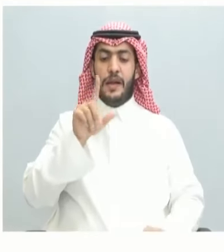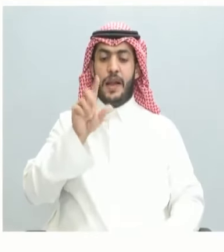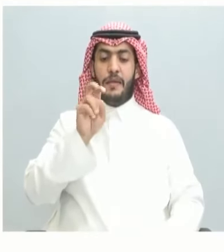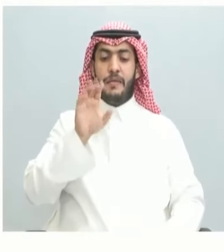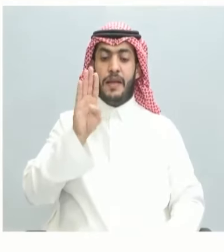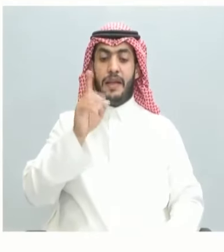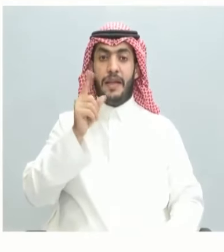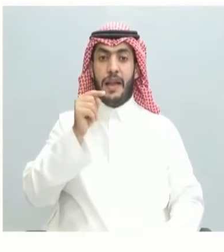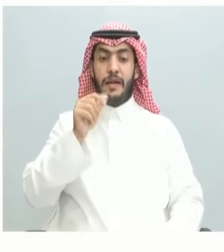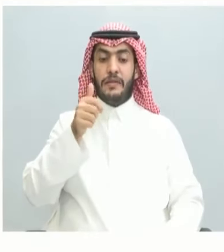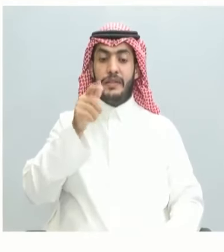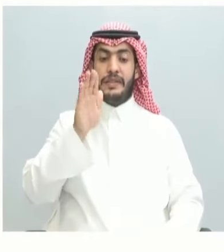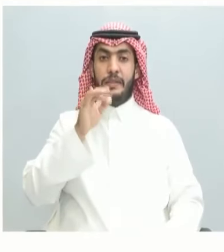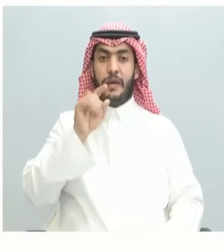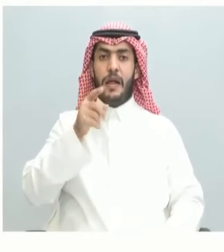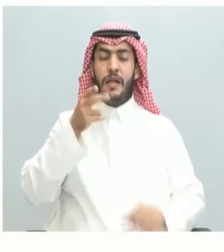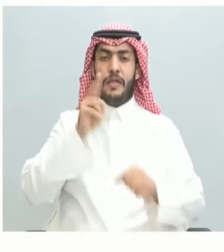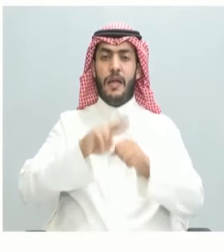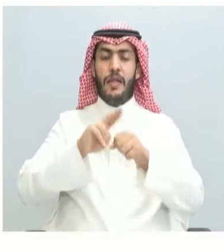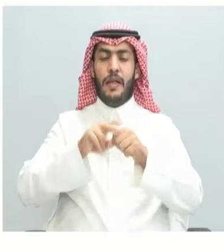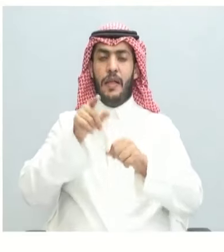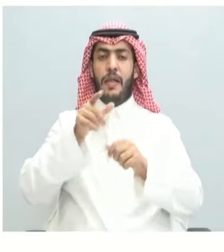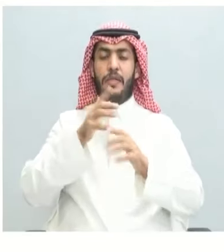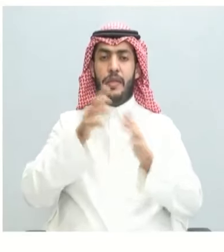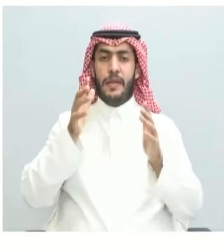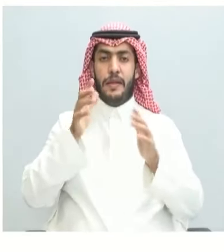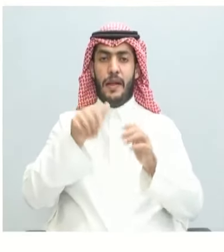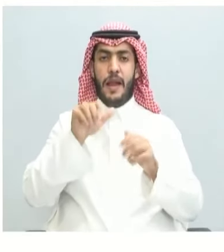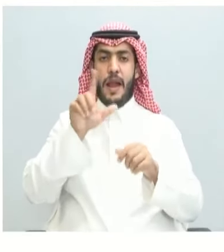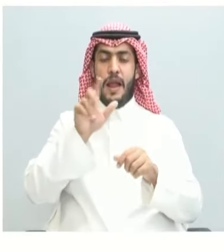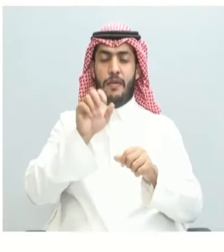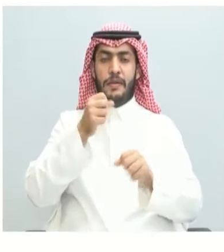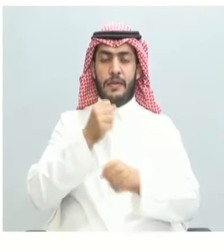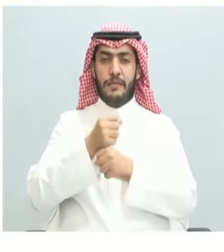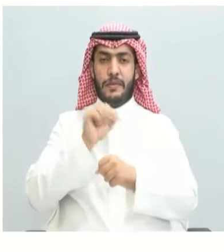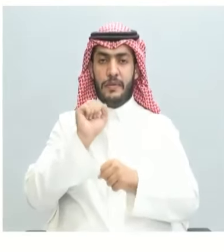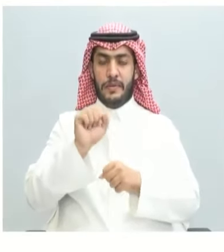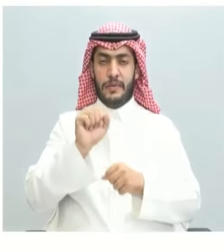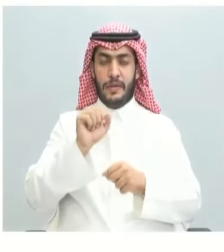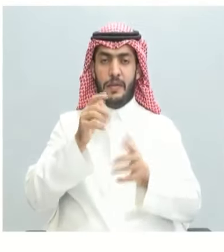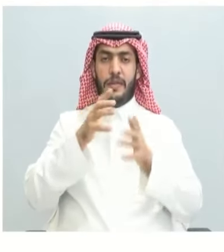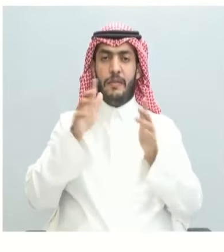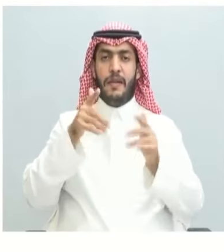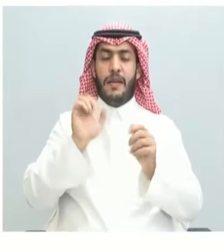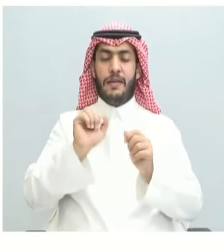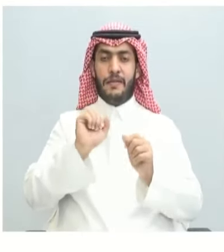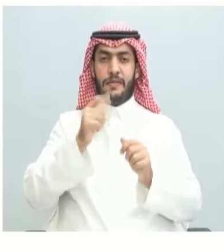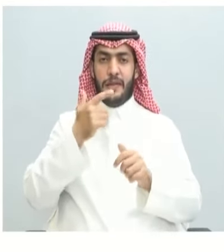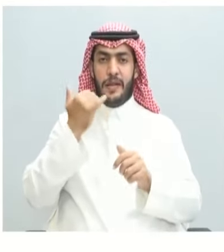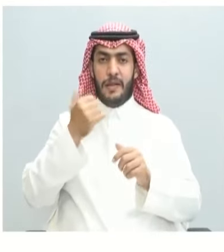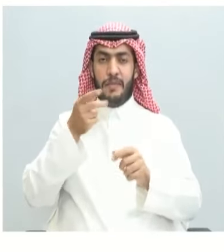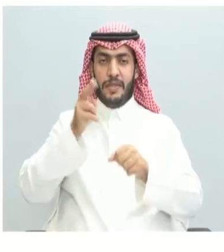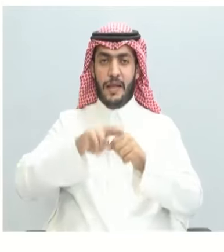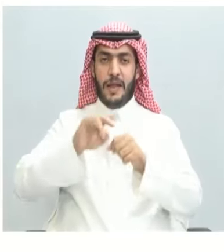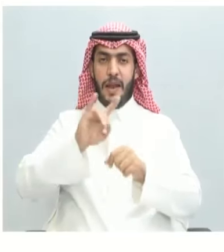تكرر باستمرار تعتبر هي اكثر اللبنات التكرار استخداما وهي تعتبر الكثير من الحالات اللي نحتاج فيها الى